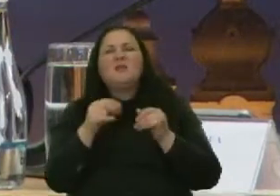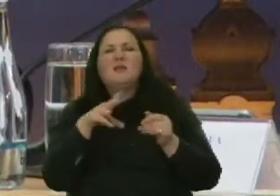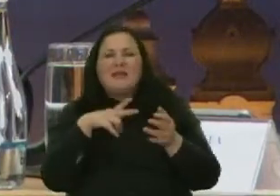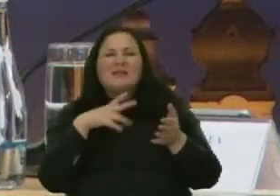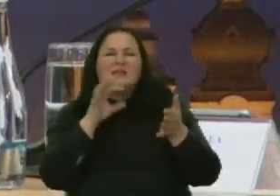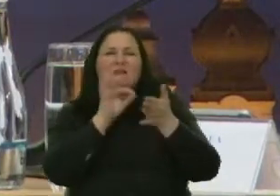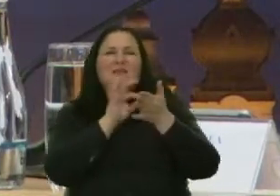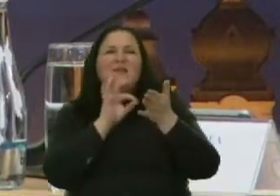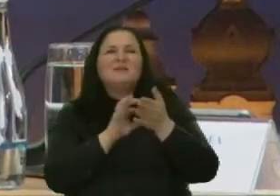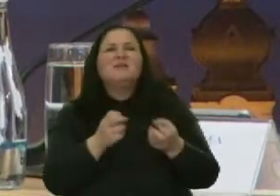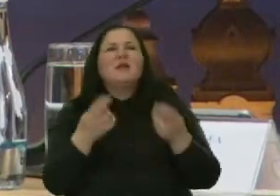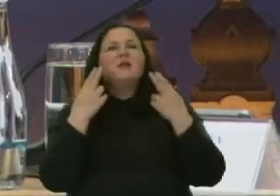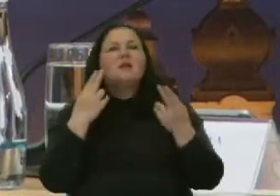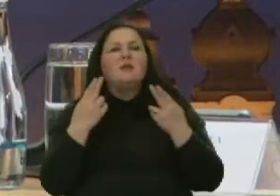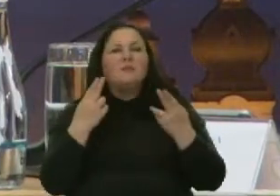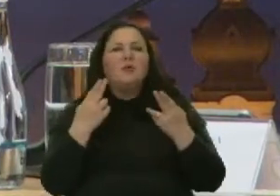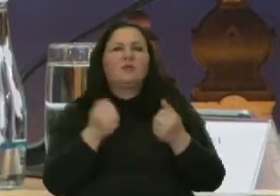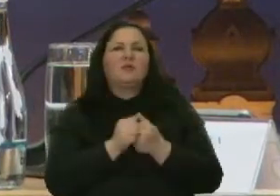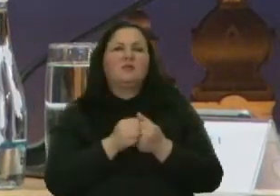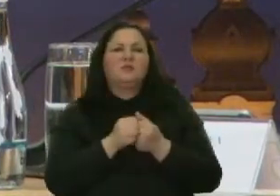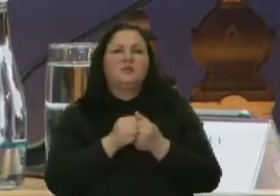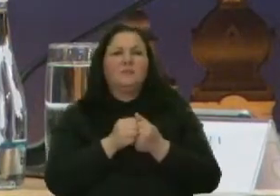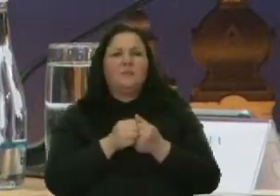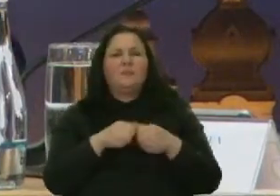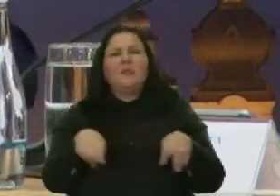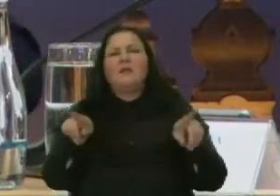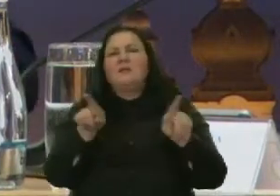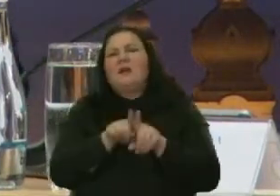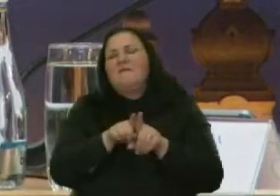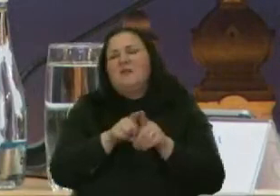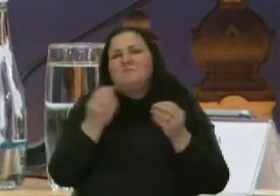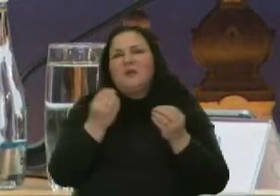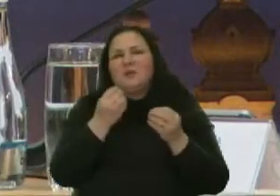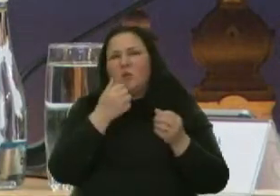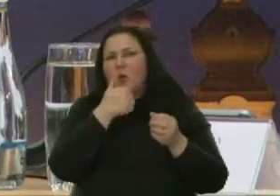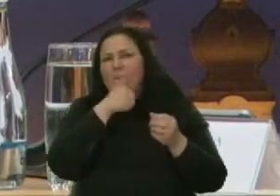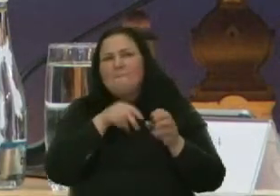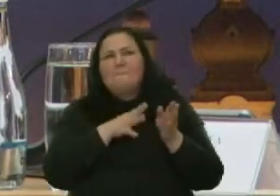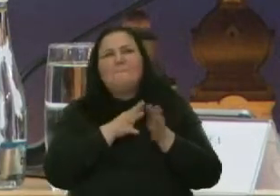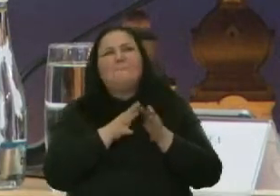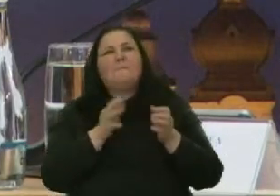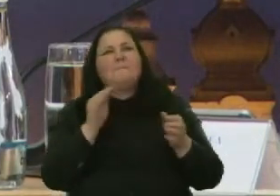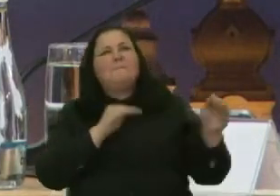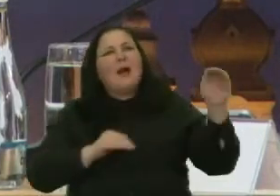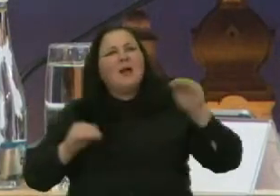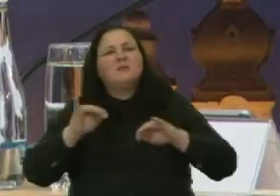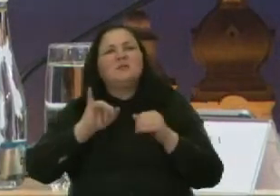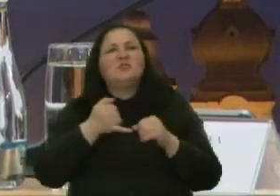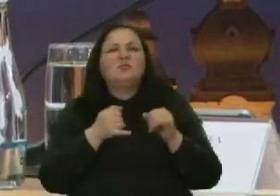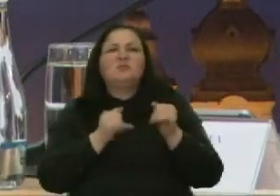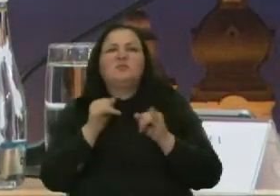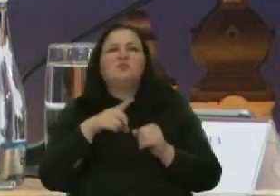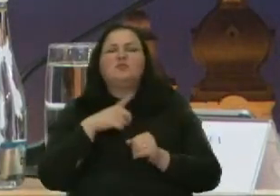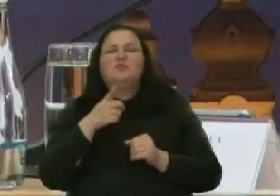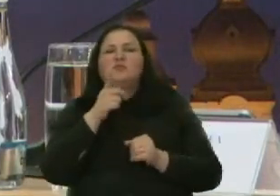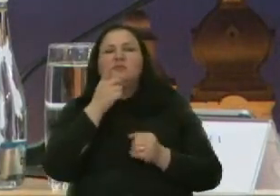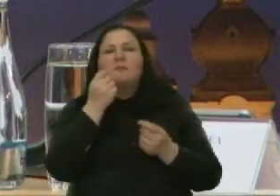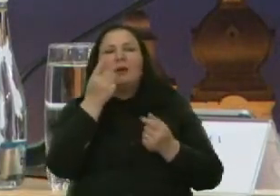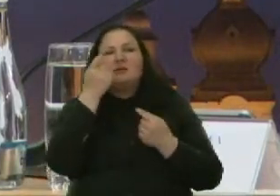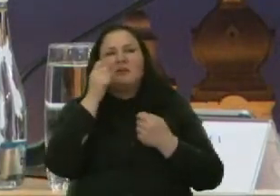pentru a putea să l implementăm din nefer iire că nici pentru Bazinul Olimpic nici pentru patinat nu există bani din din